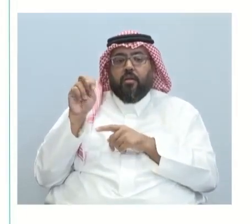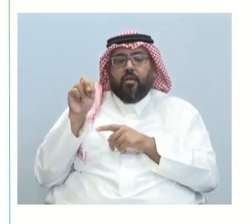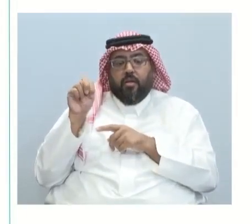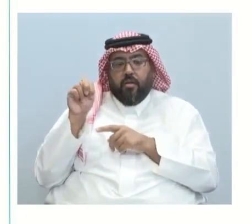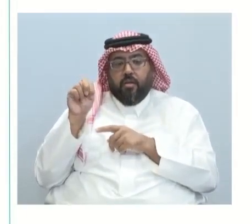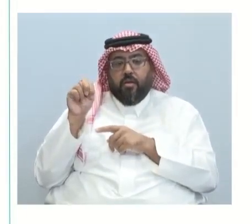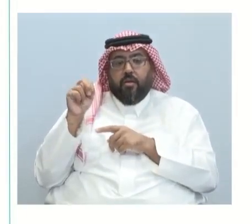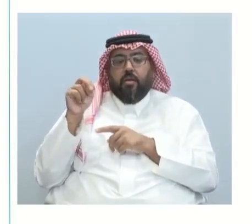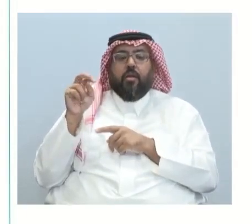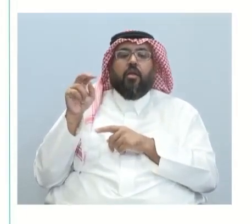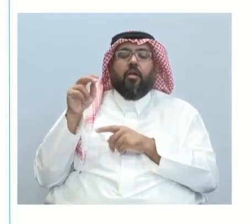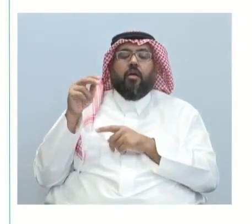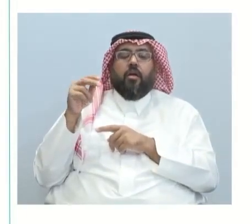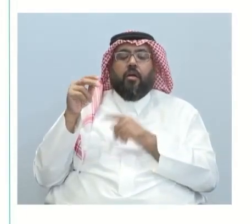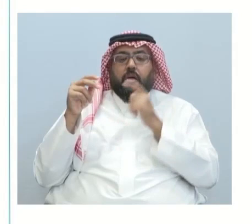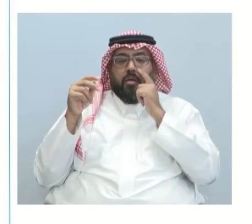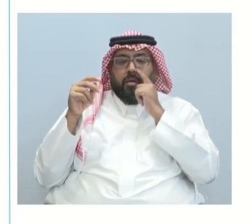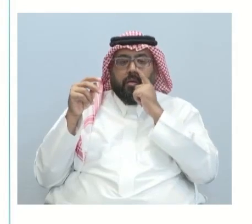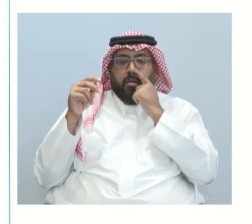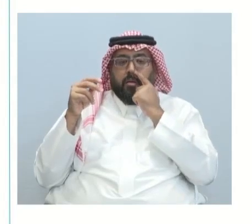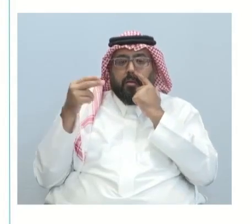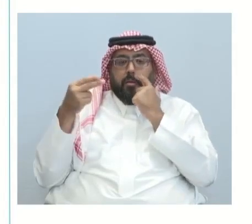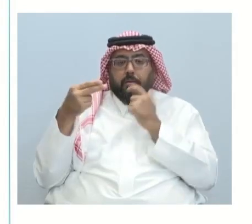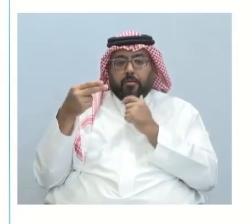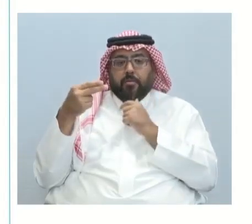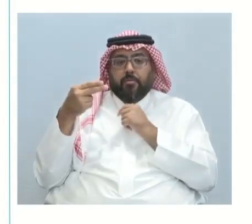لاحظ انه البورون عندي هنا خمسه